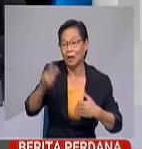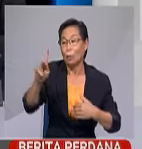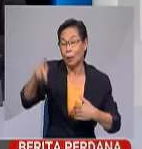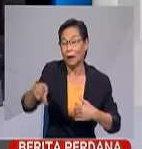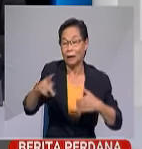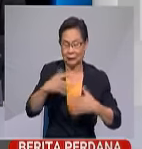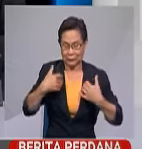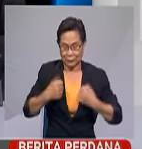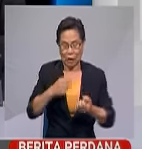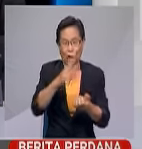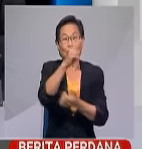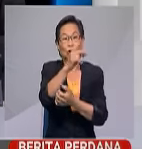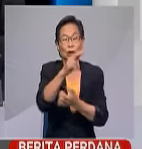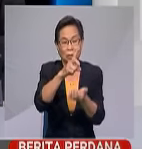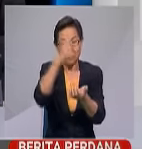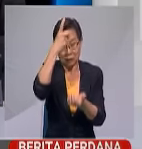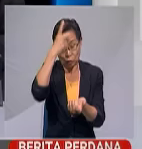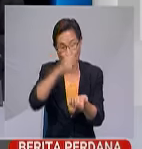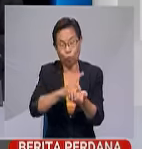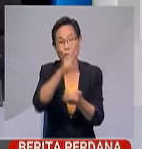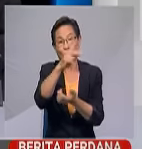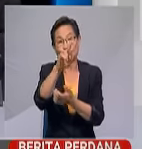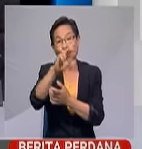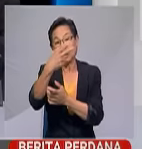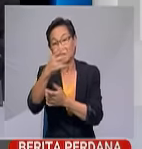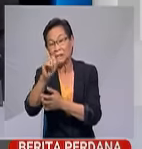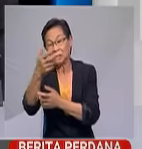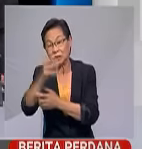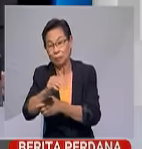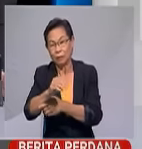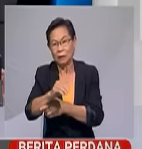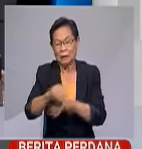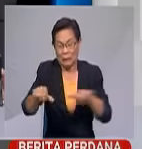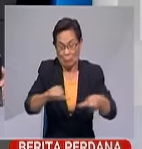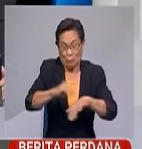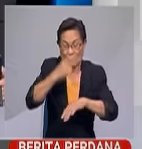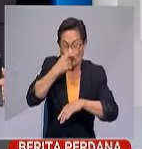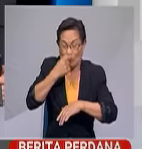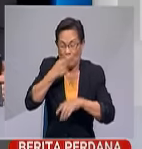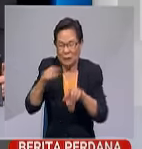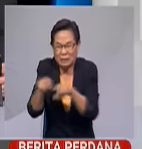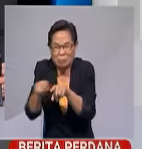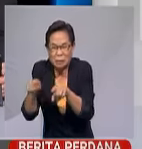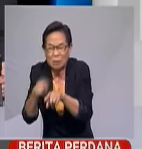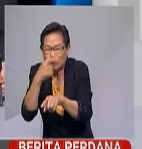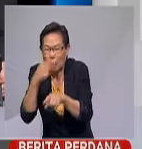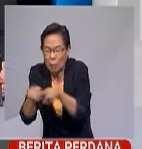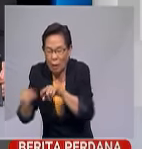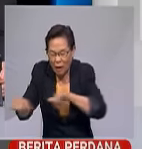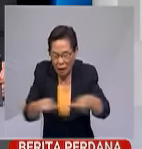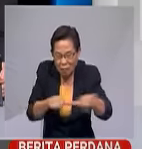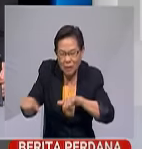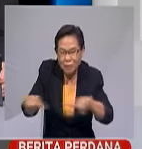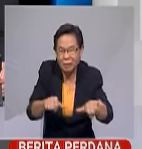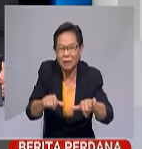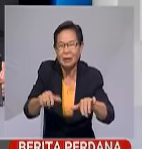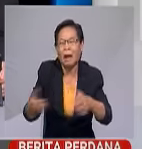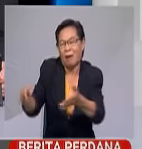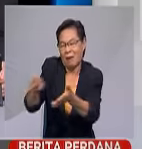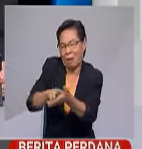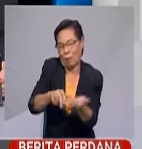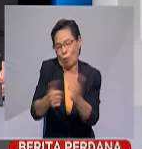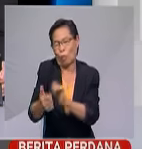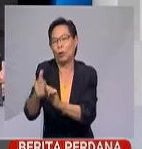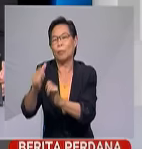Kesihatan Datuk Dr. Nur Hisham Abdullah berkata, aktiviti influenza itu juga sama seperti aktiviti influenza yang dilaporkan